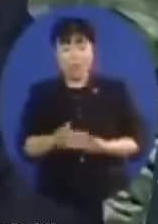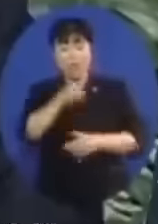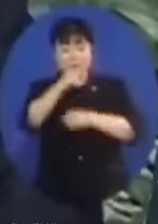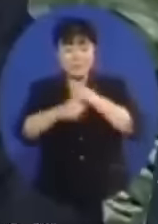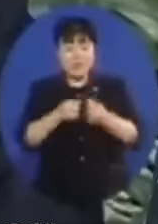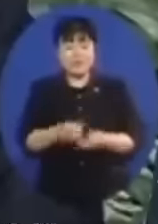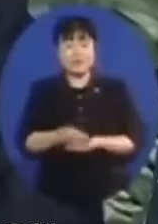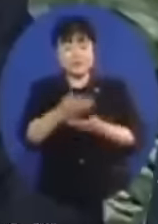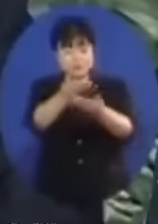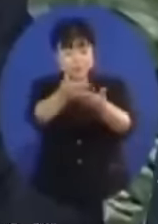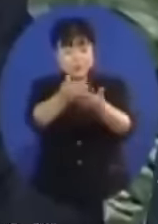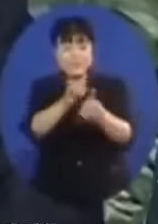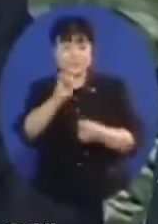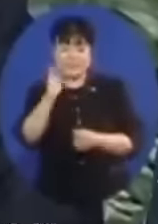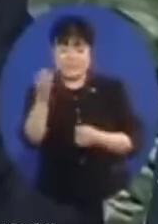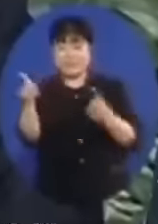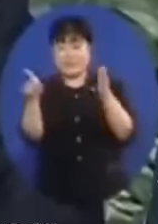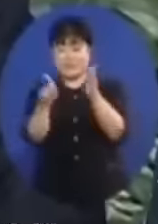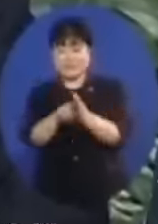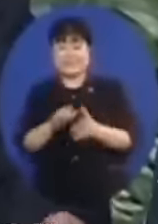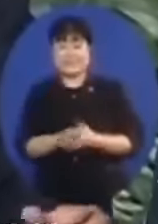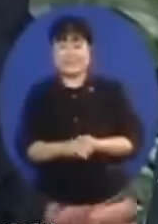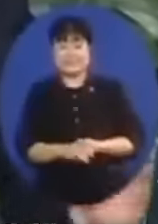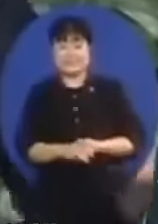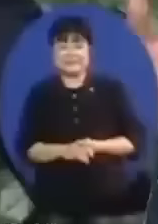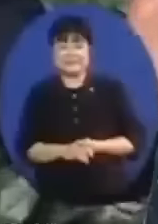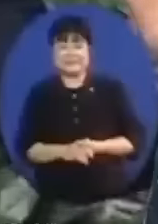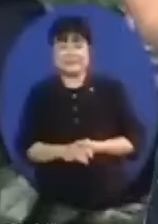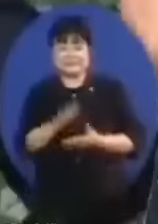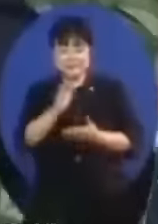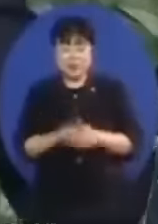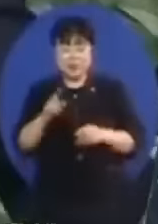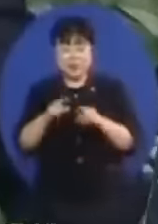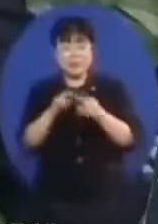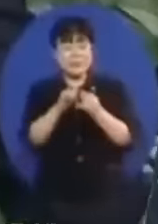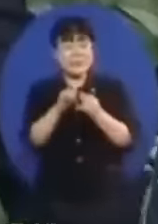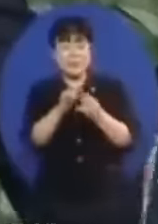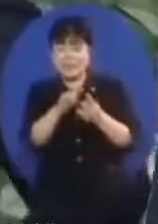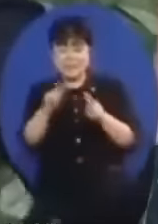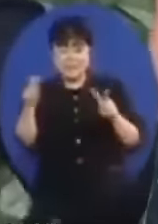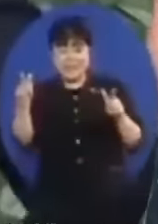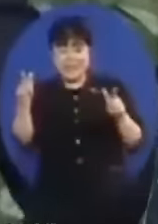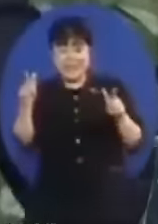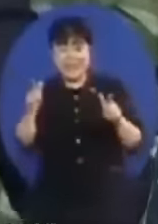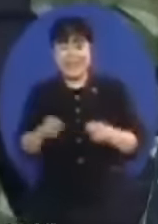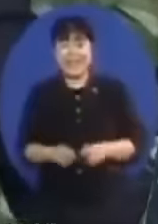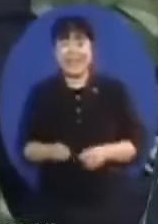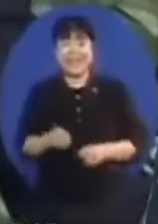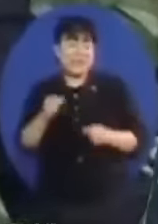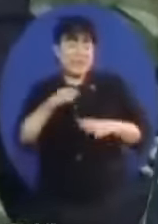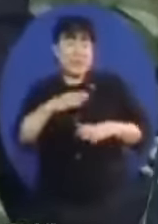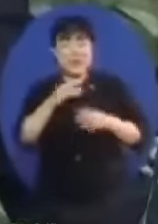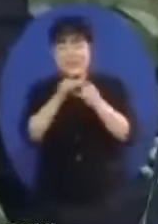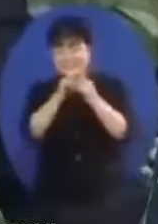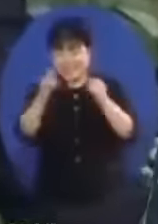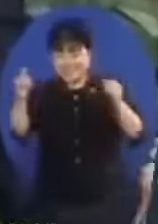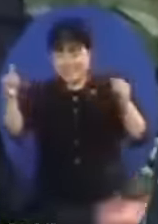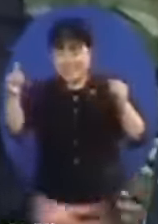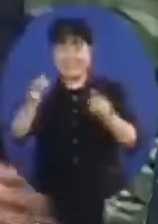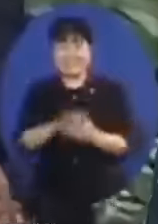자유를 줄 수 있는 사람들이 된 것입니다. 이야, 보통 사람이 아닌 것입니다. 굉장한 사람들인